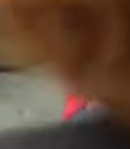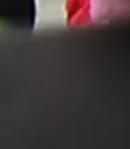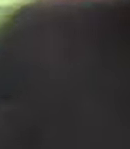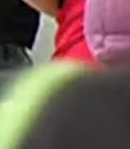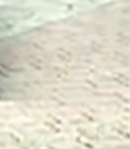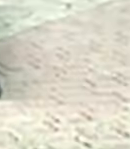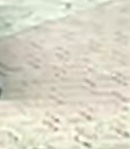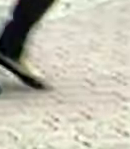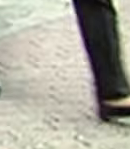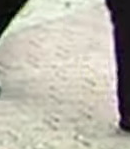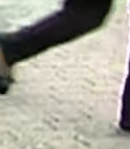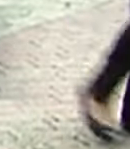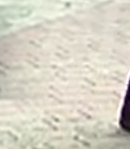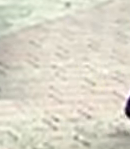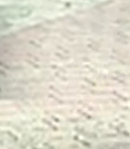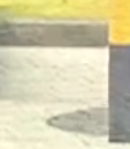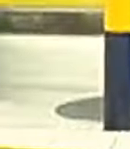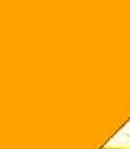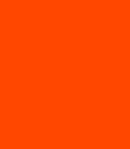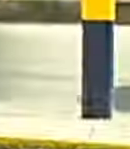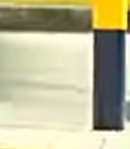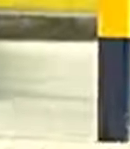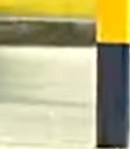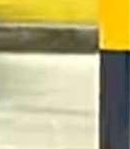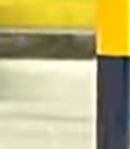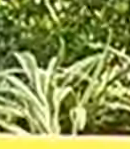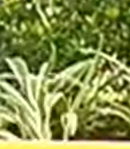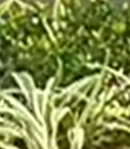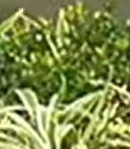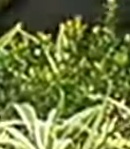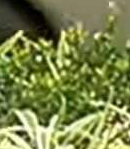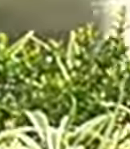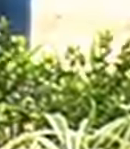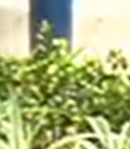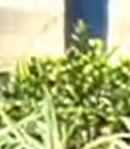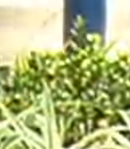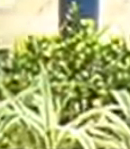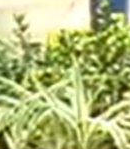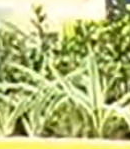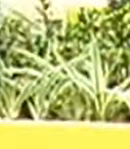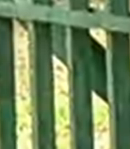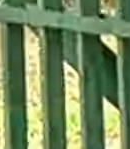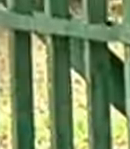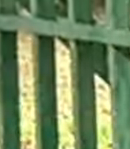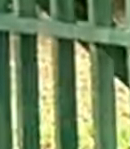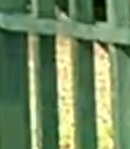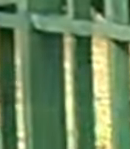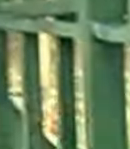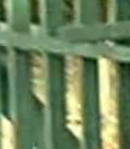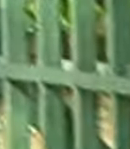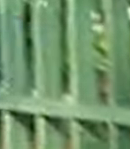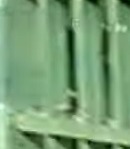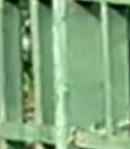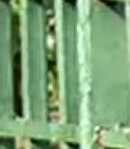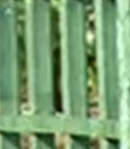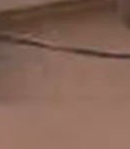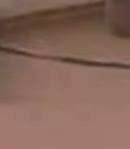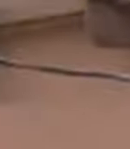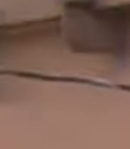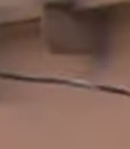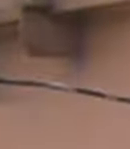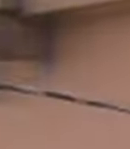vaccination rate ihanda na ang payong at uminom ng maraming tubig pag asa